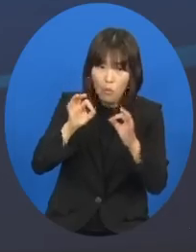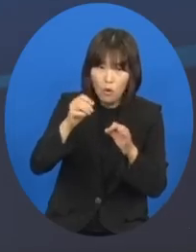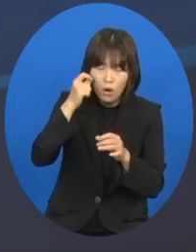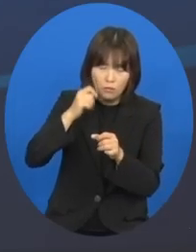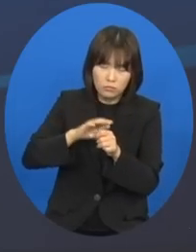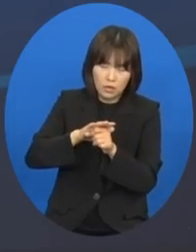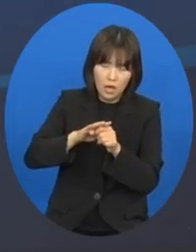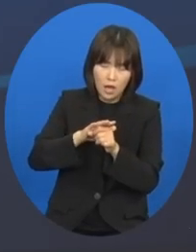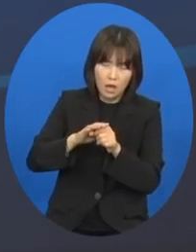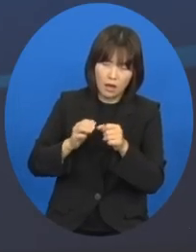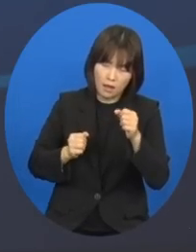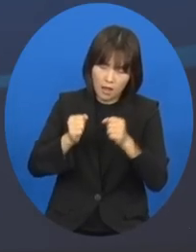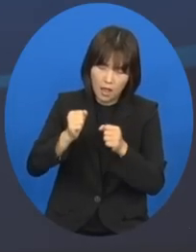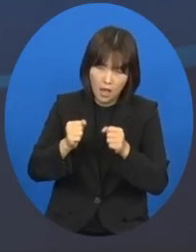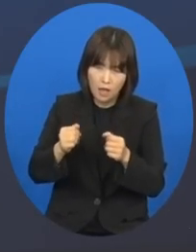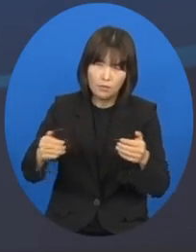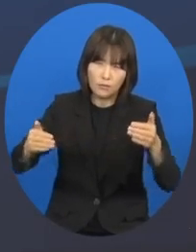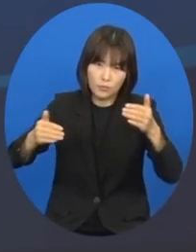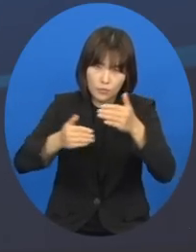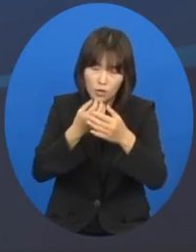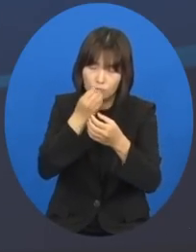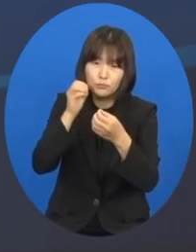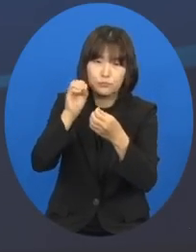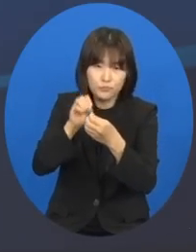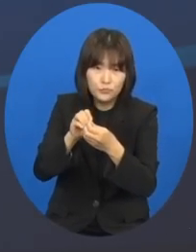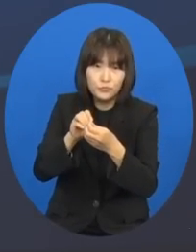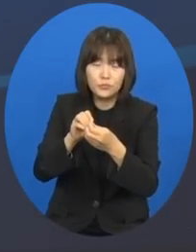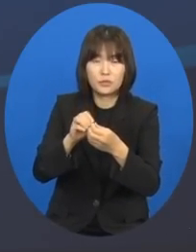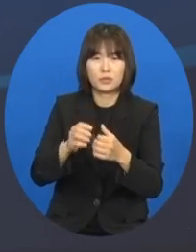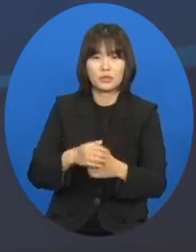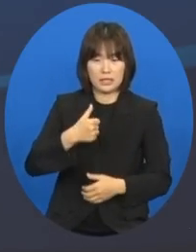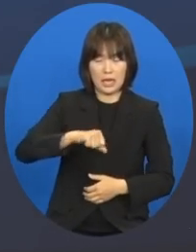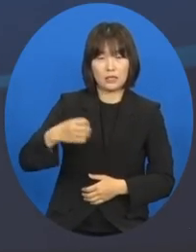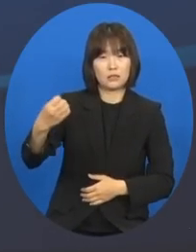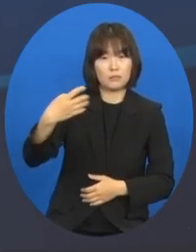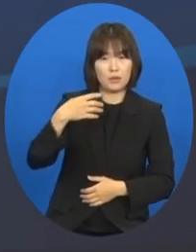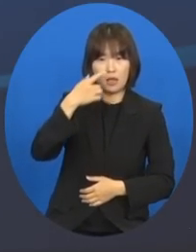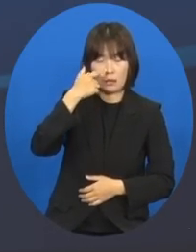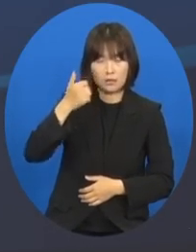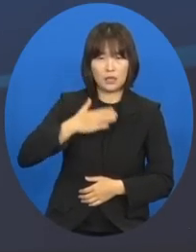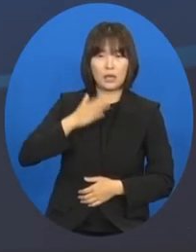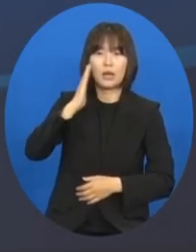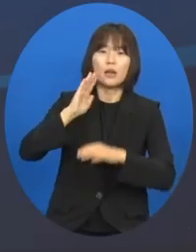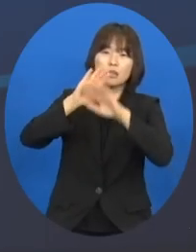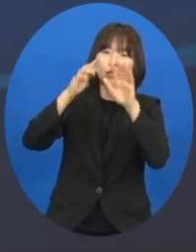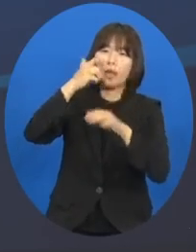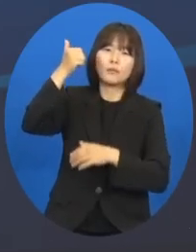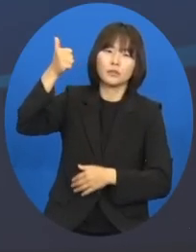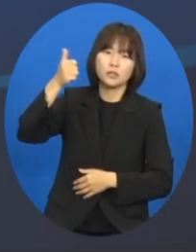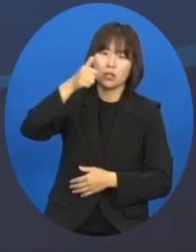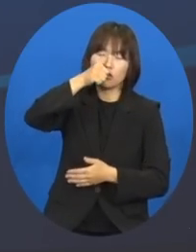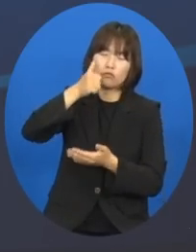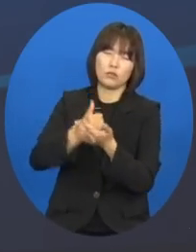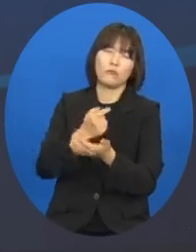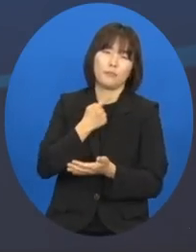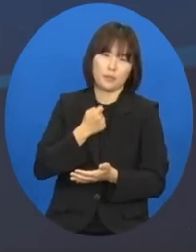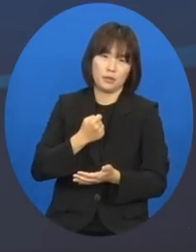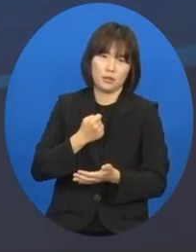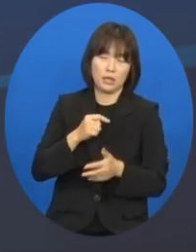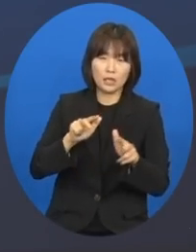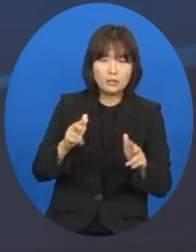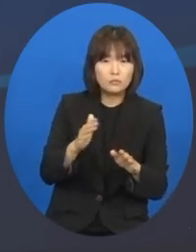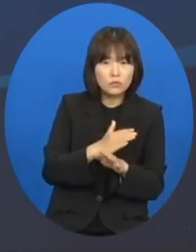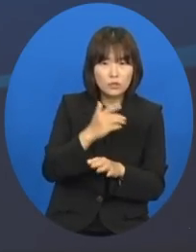여겨 달려가 목을 안고 입을 맞추니 21절 아들이 이르되 아버지 내가 하늘과 아버지께 죄를 지었사오니